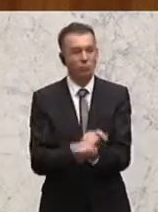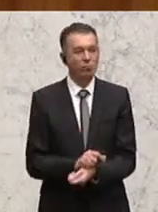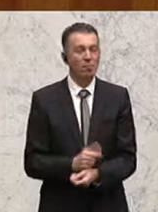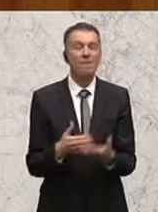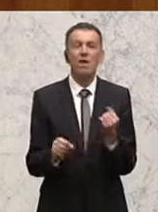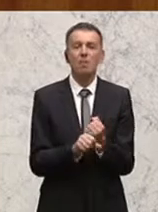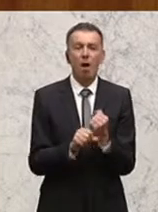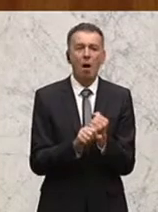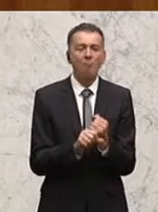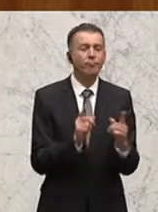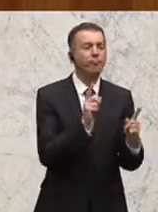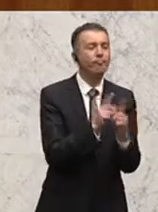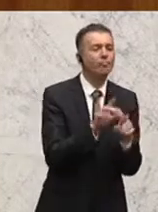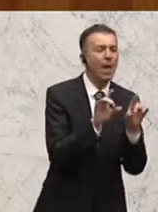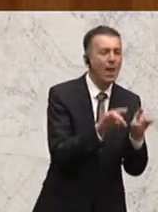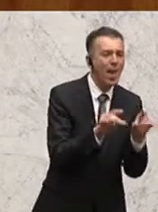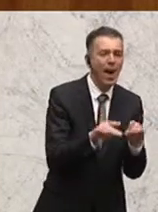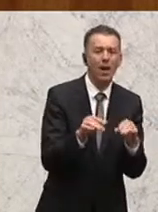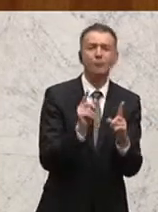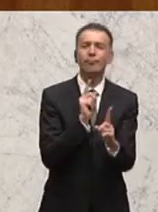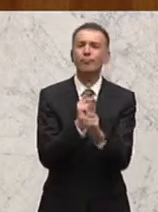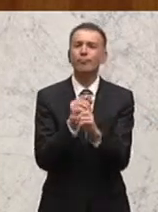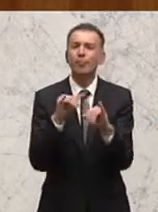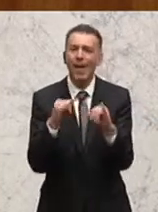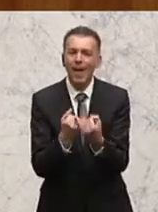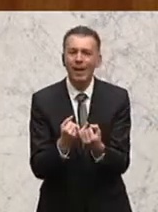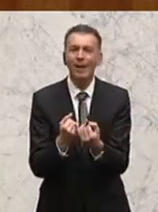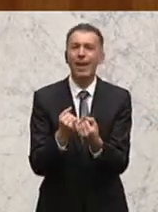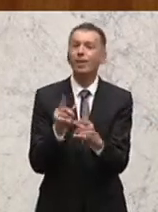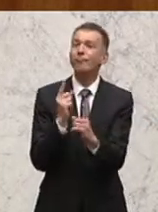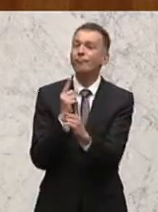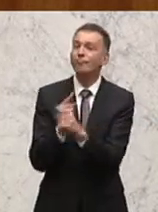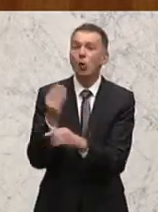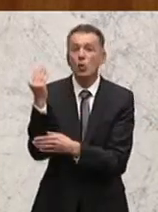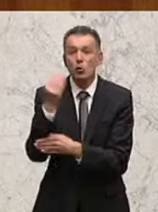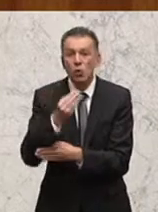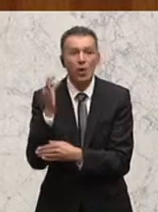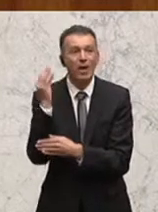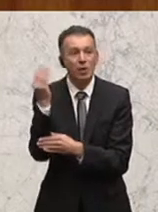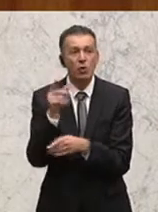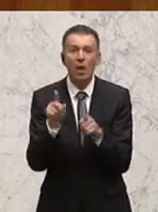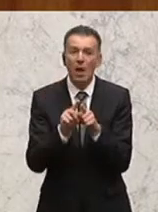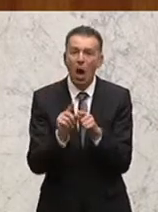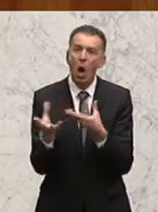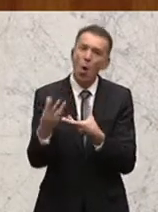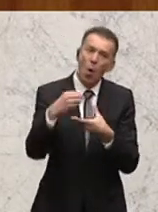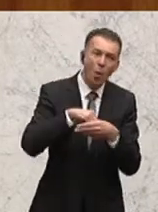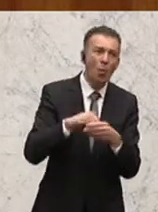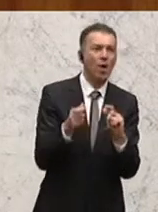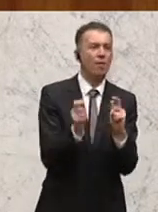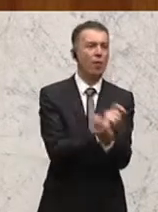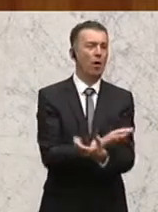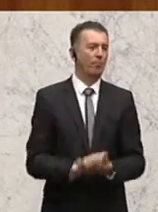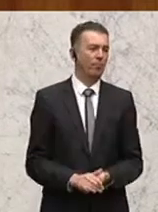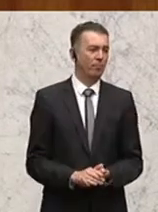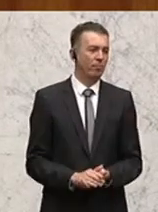mit Lehrerinnen und Lehrern, sie sprechen mit den Eltern und sogar die Schülerinnen und Schüler werden systematisch in die Reform eingebunden.